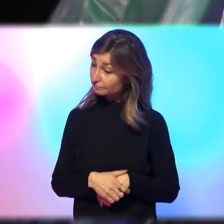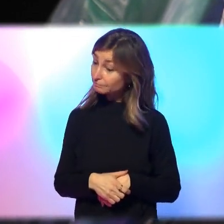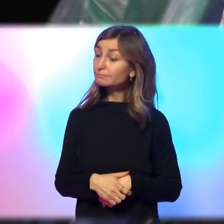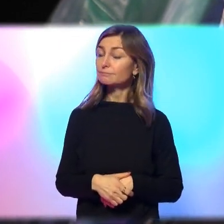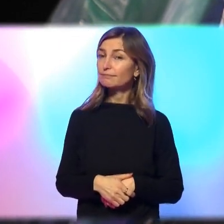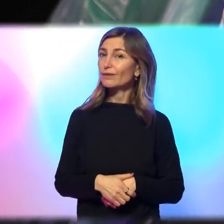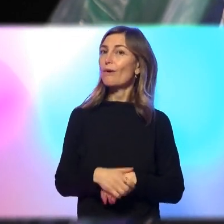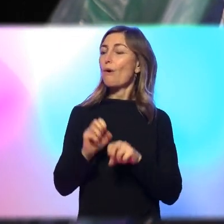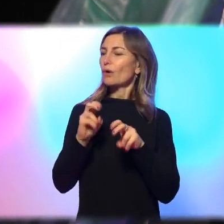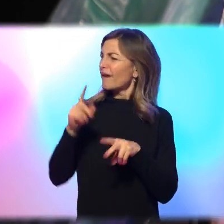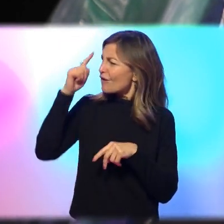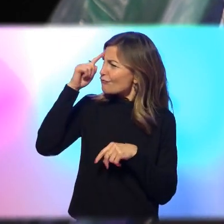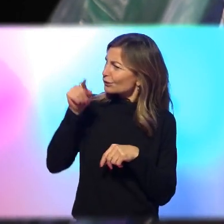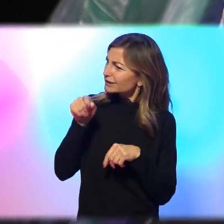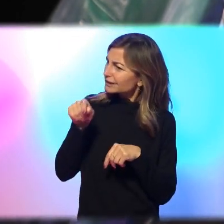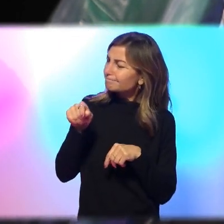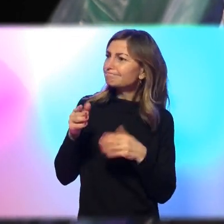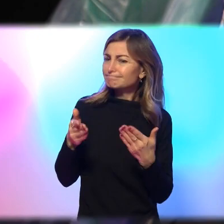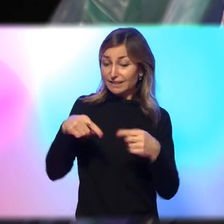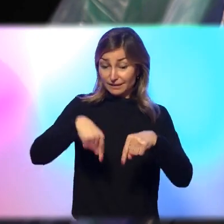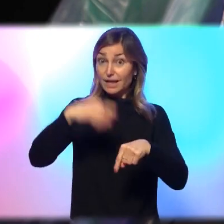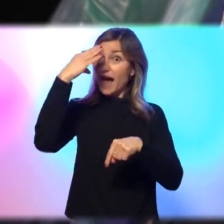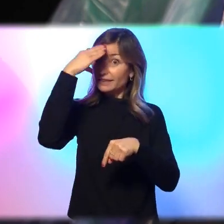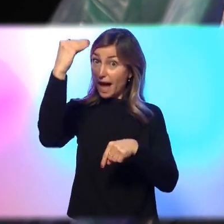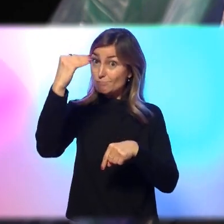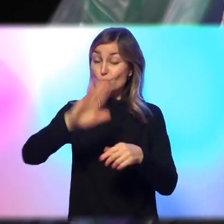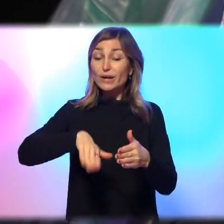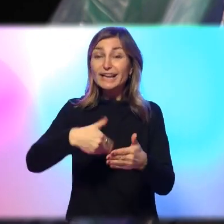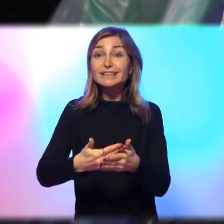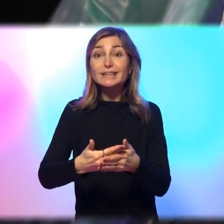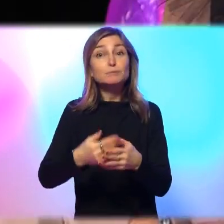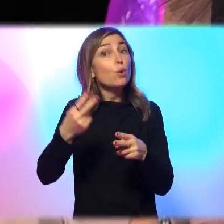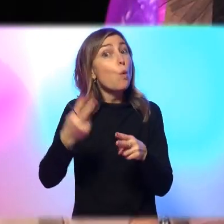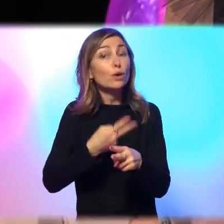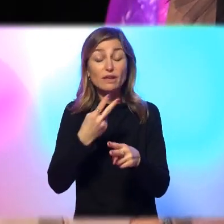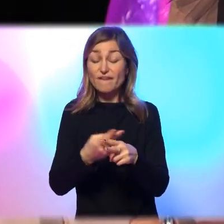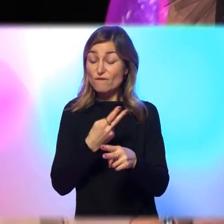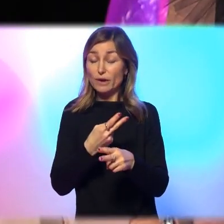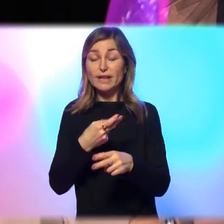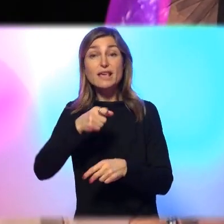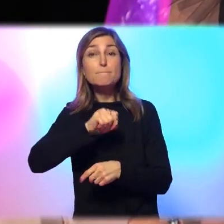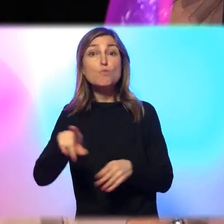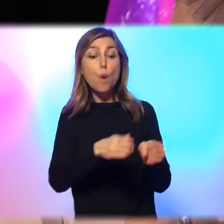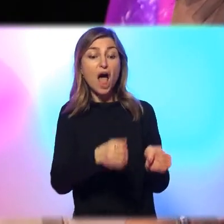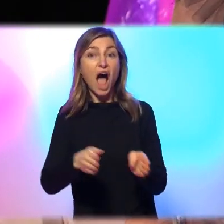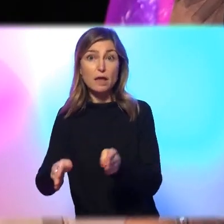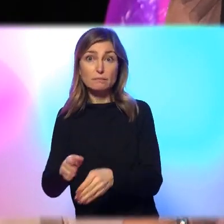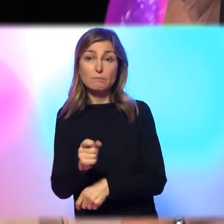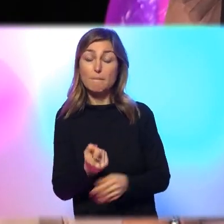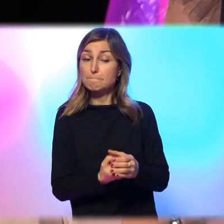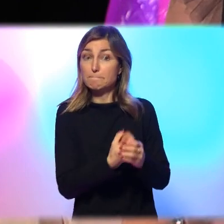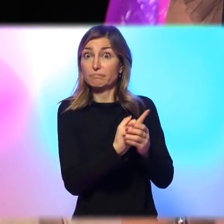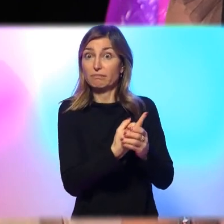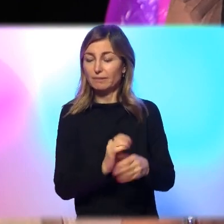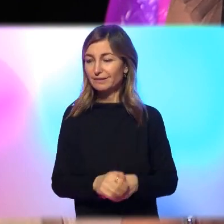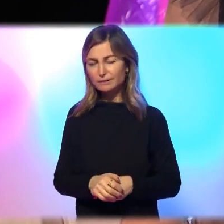ein Umdenken im Hinblick auf die Meere entwickeln zu können. Ja, wüssten Sie, dass in Hamburg